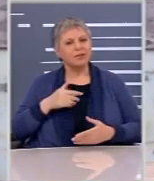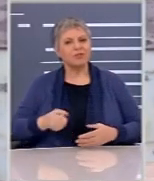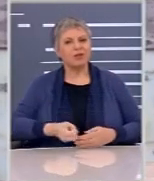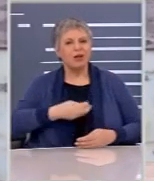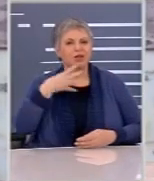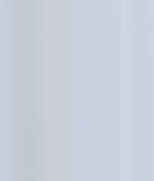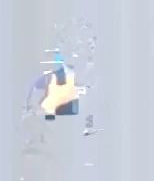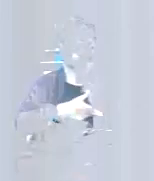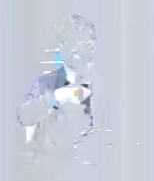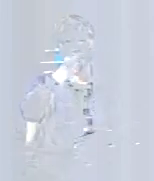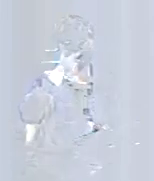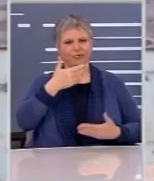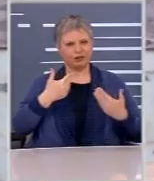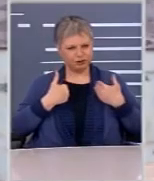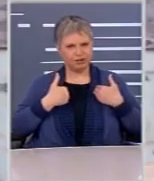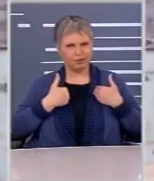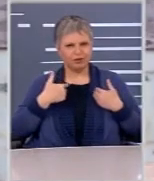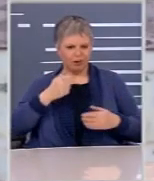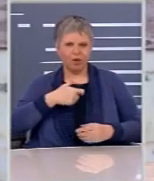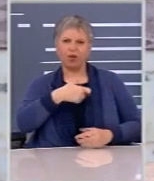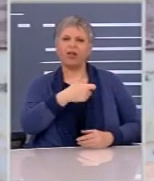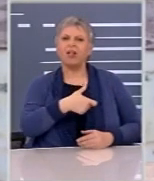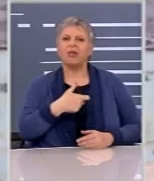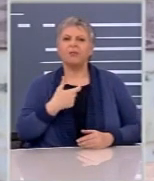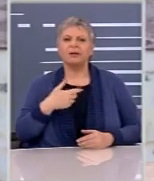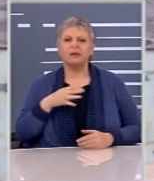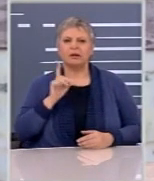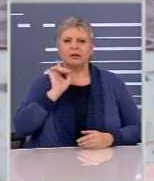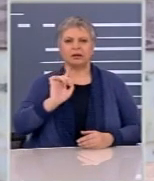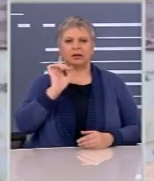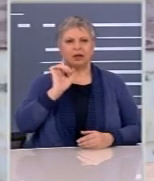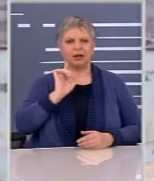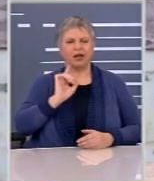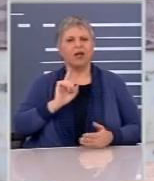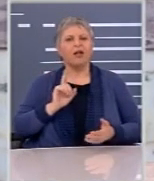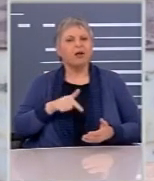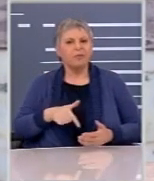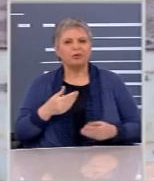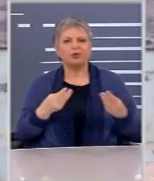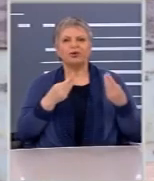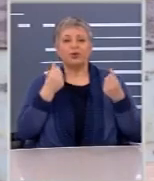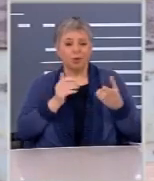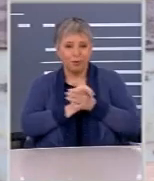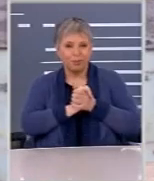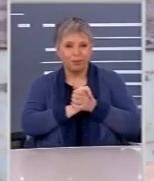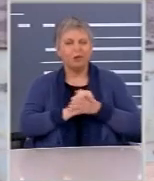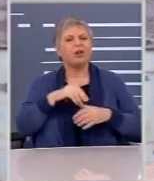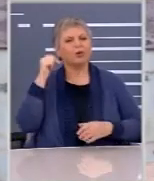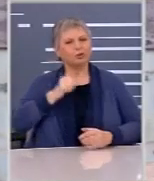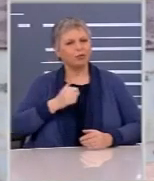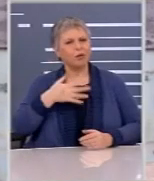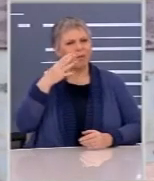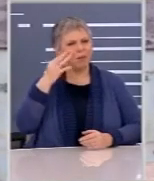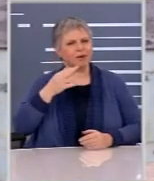το φύλο μας. Για να μπορέσουμε να αισθανόμαστε ότι υπάρχει περίπτωση, δυνατότητα